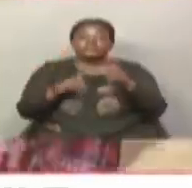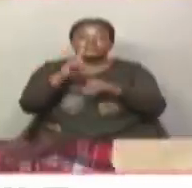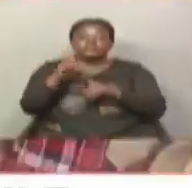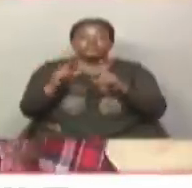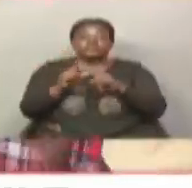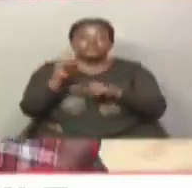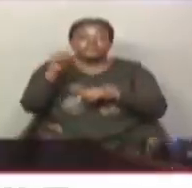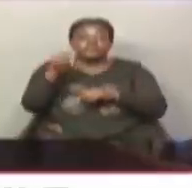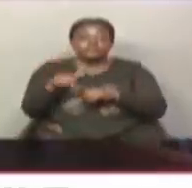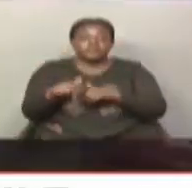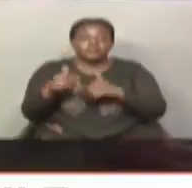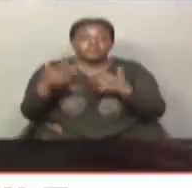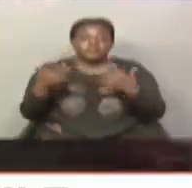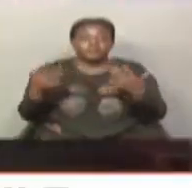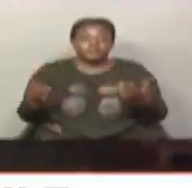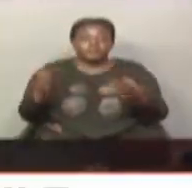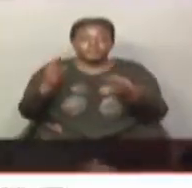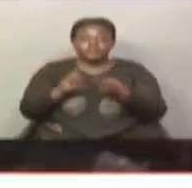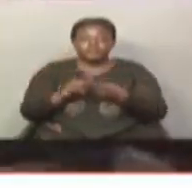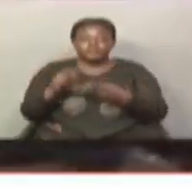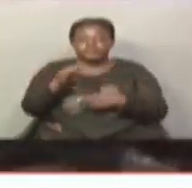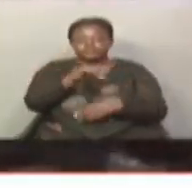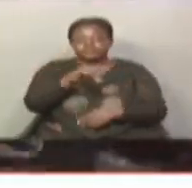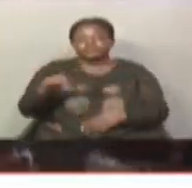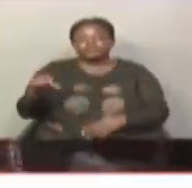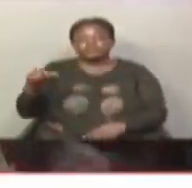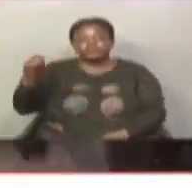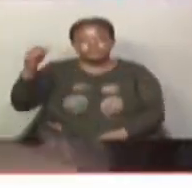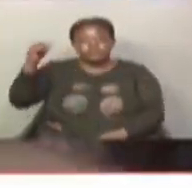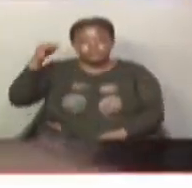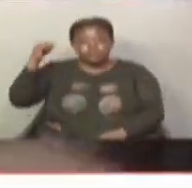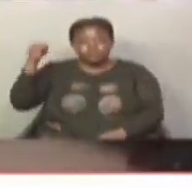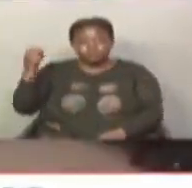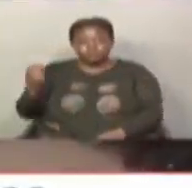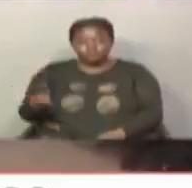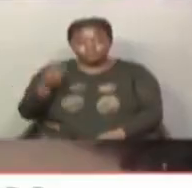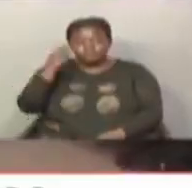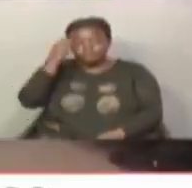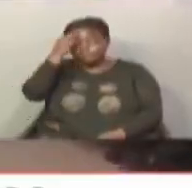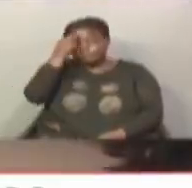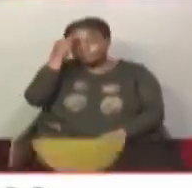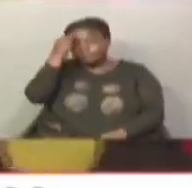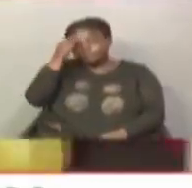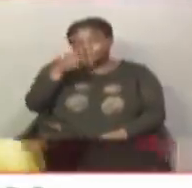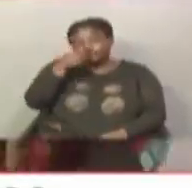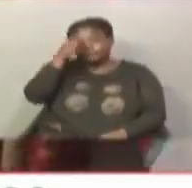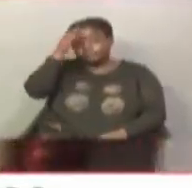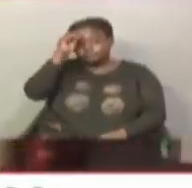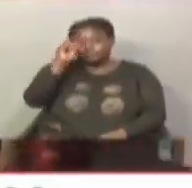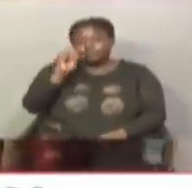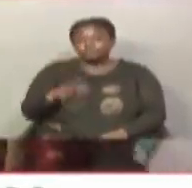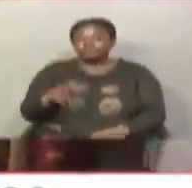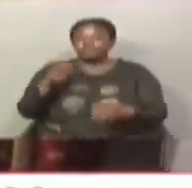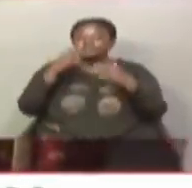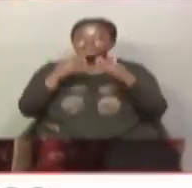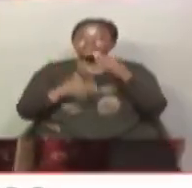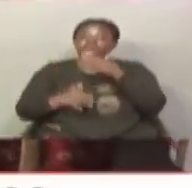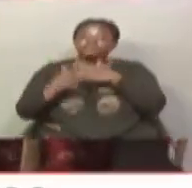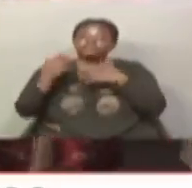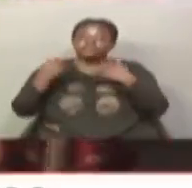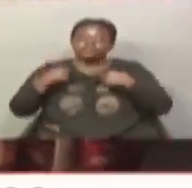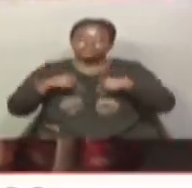ekyomusanvu byafulumizibwa ku lwokutano lwa wiiki ewedde. We tuukidde ku ssimu tusanze abayizi abazadde wamu n'abasomesa beebaza Katonda olw'okuyita